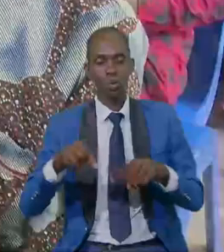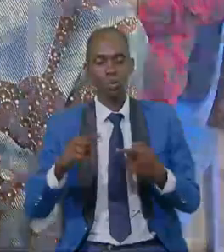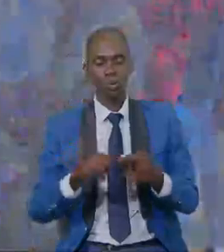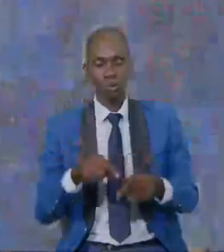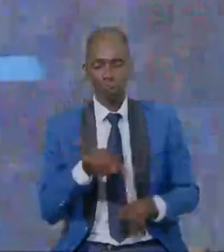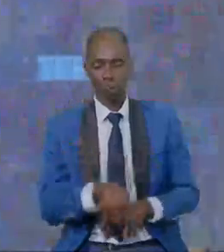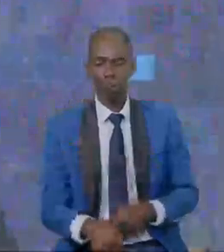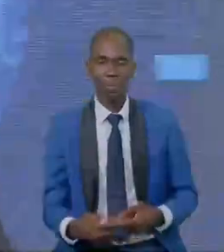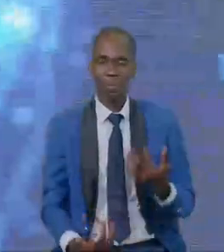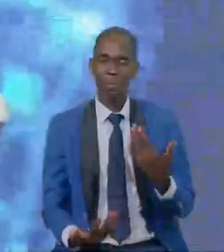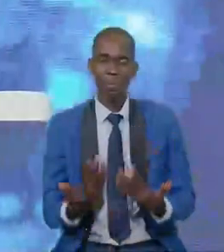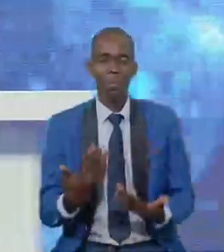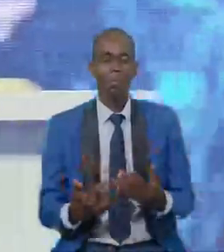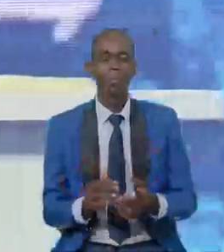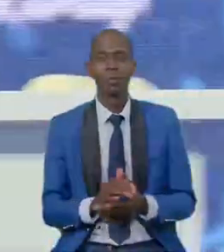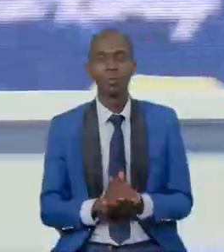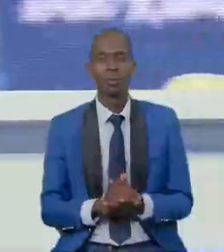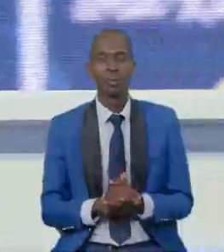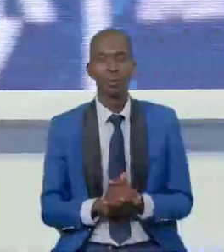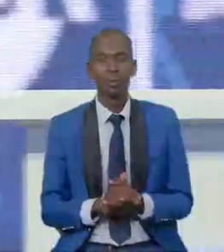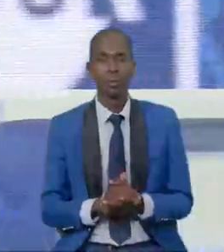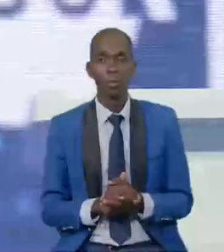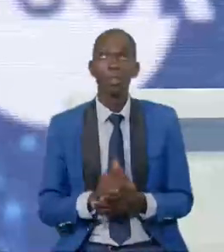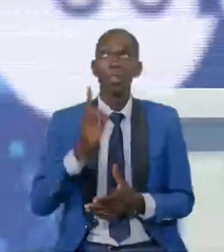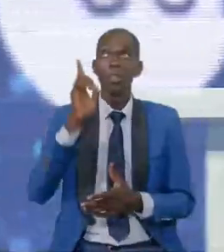nous sauve de la mort éternelle.